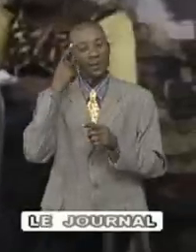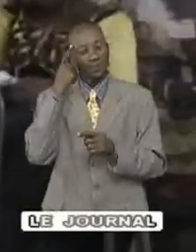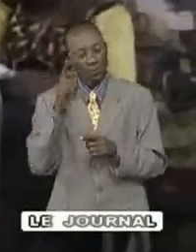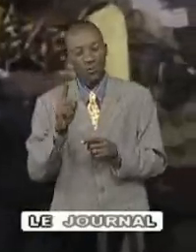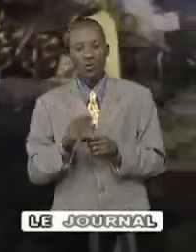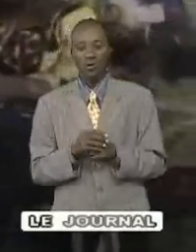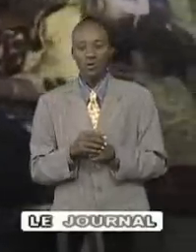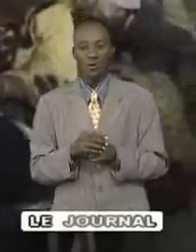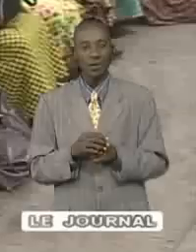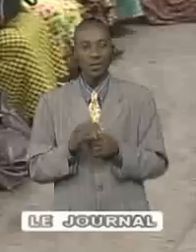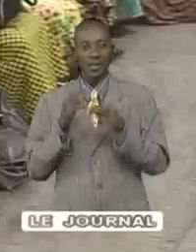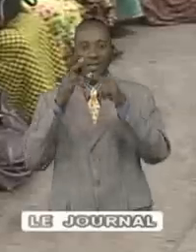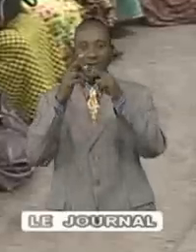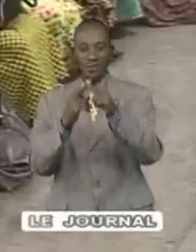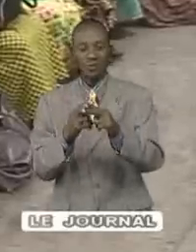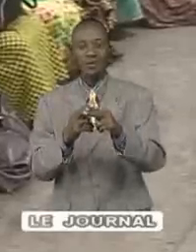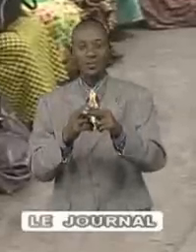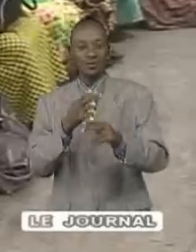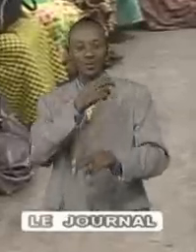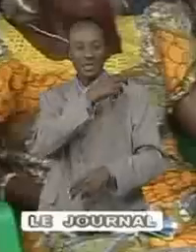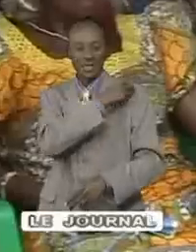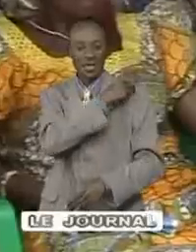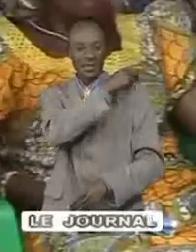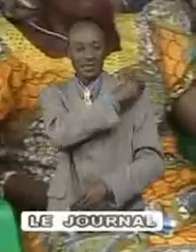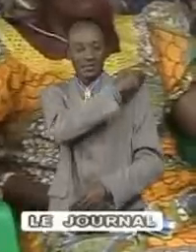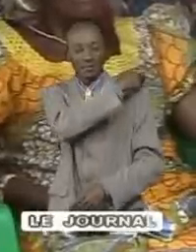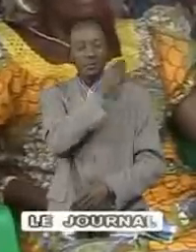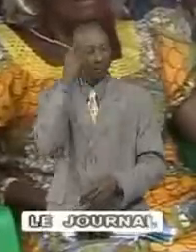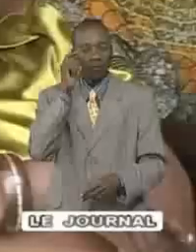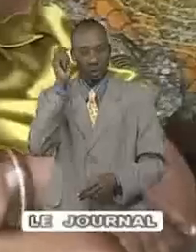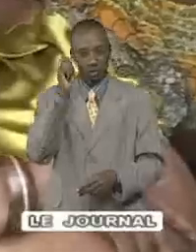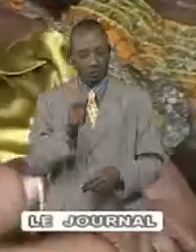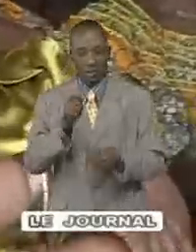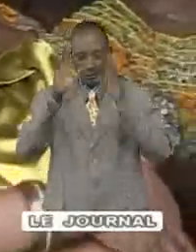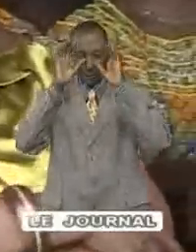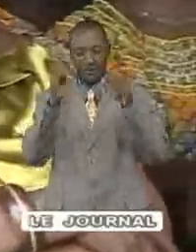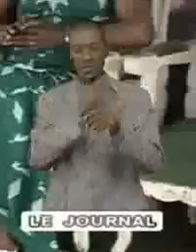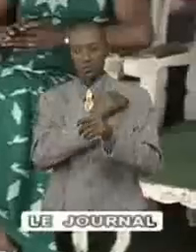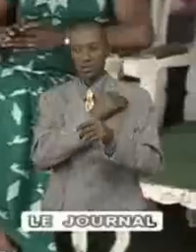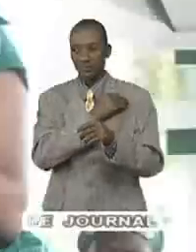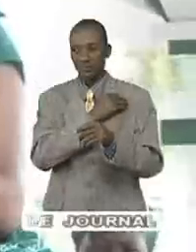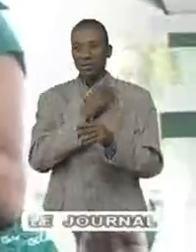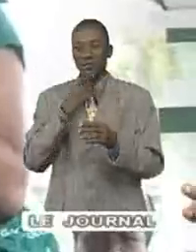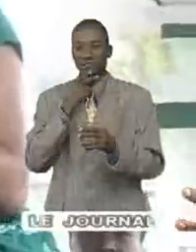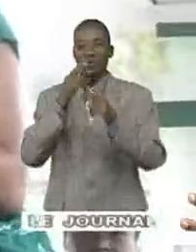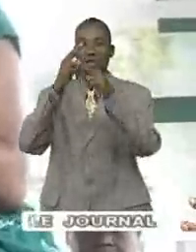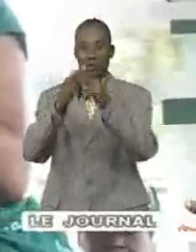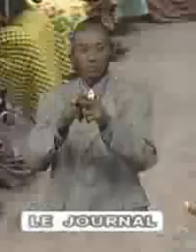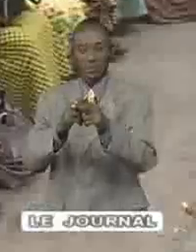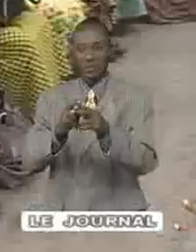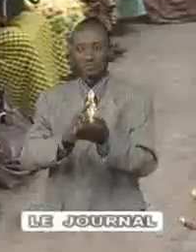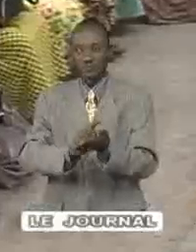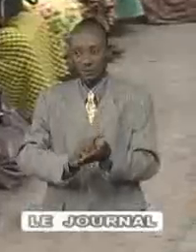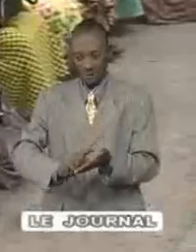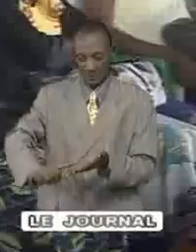2013, journée placée sous le thème international « Une promesse est une promesse ». Il est temps de passer à l'action pour mettre fin aux violences à l'égard de